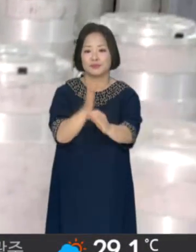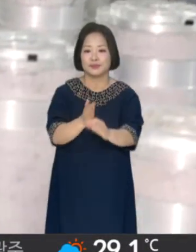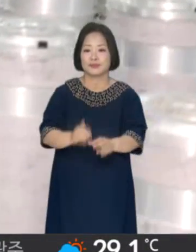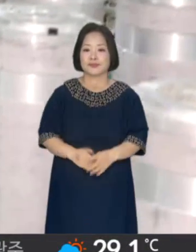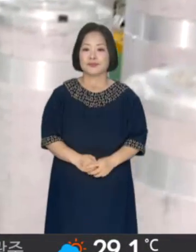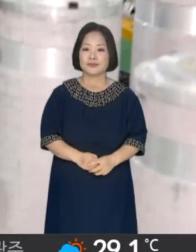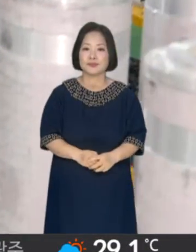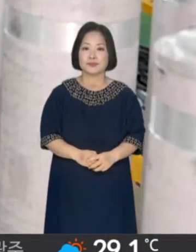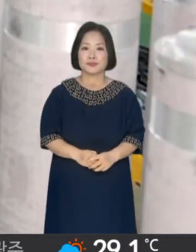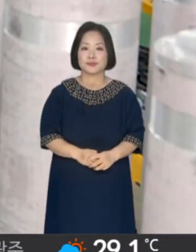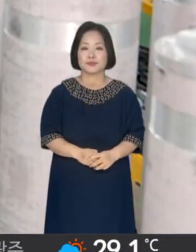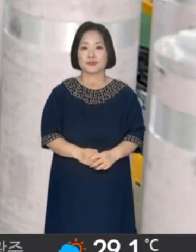이윤정입니다